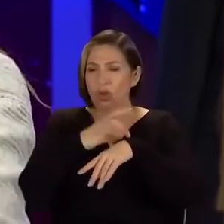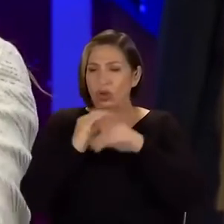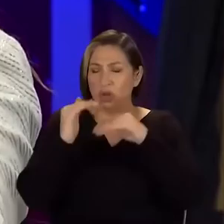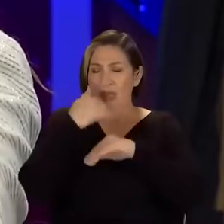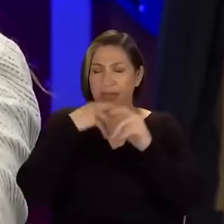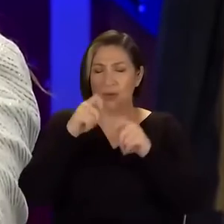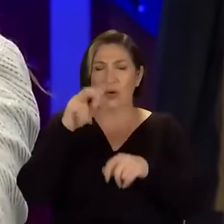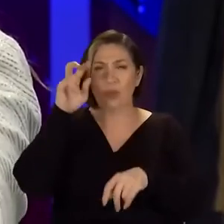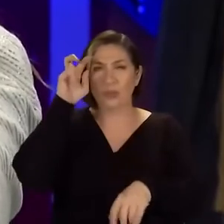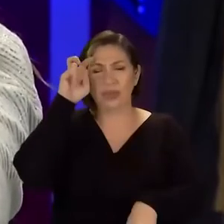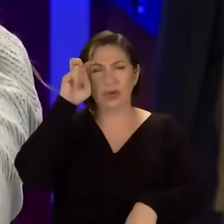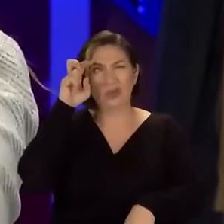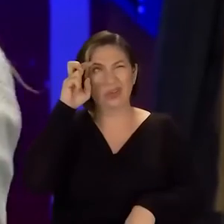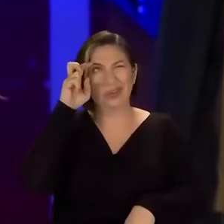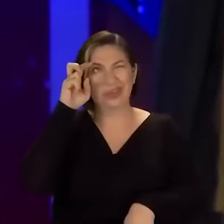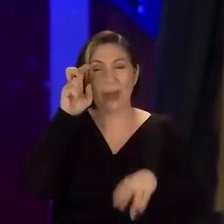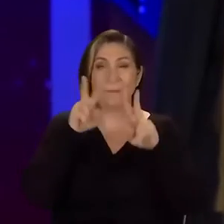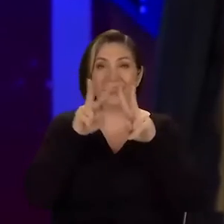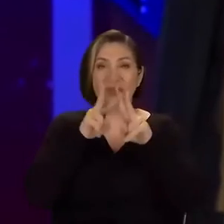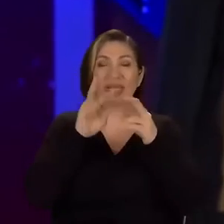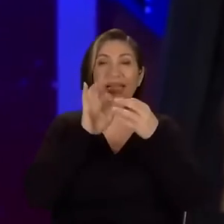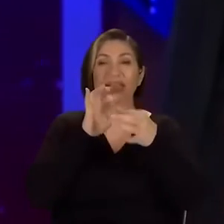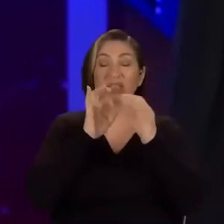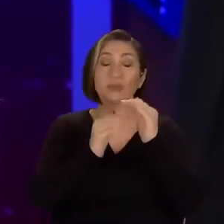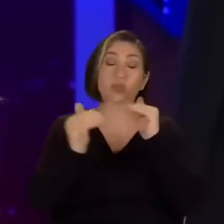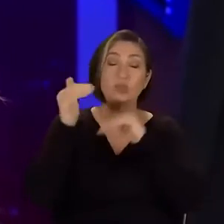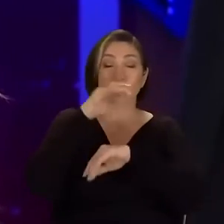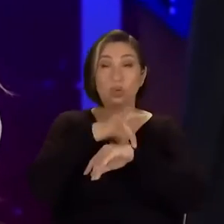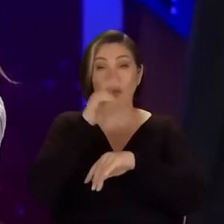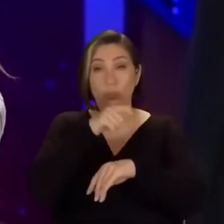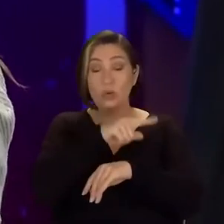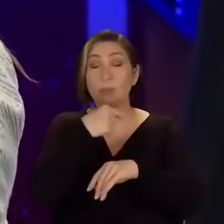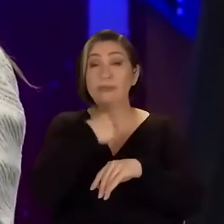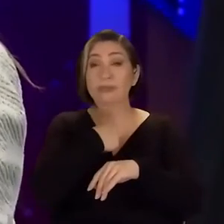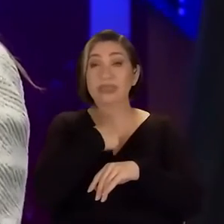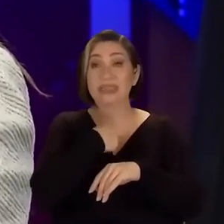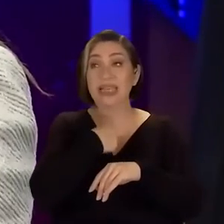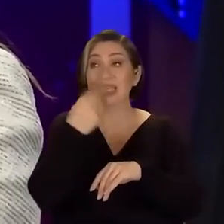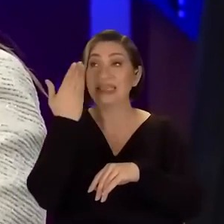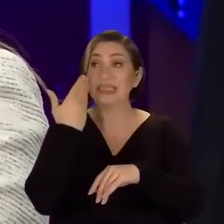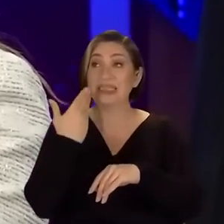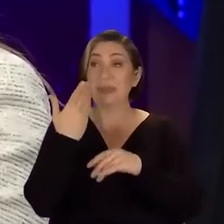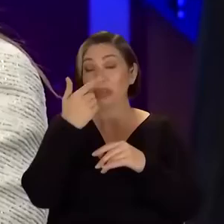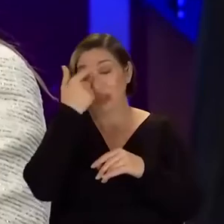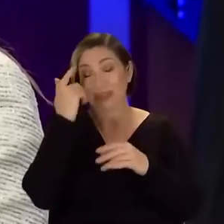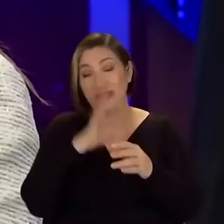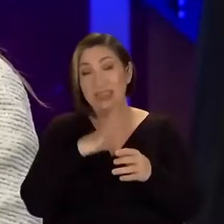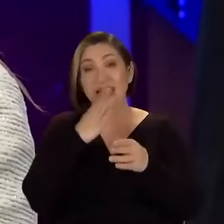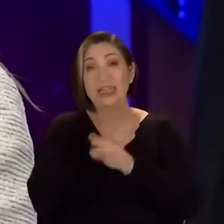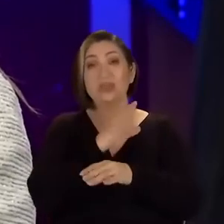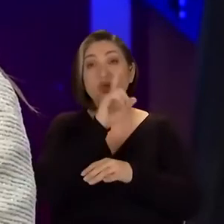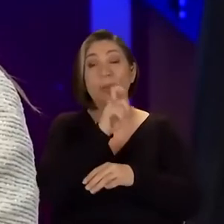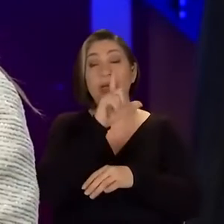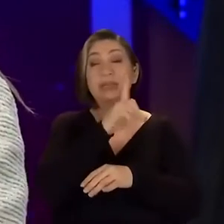vardı. Psikoloji master'ı falan yapmış, iletişim doktorası yapıyordu. Şimdi bizi izleme şansı varsa belki hakikaten